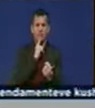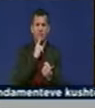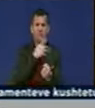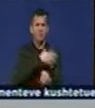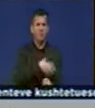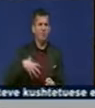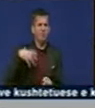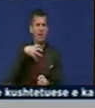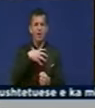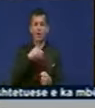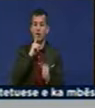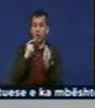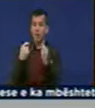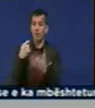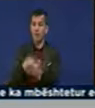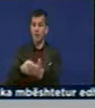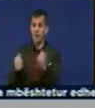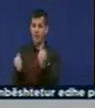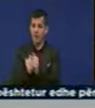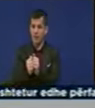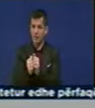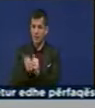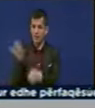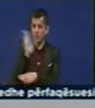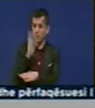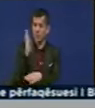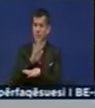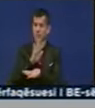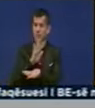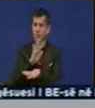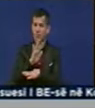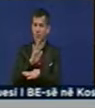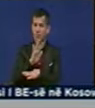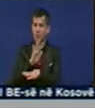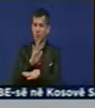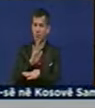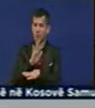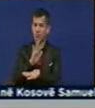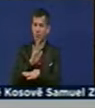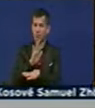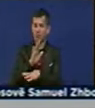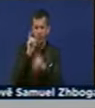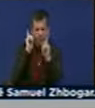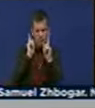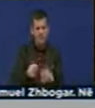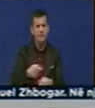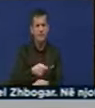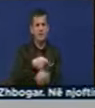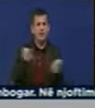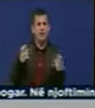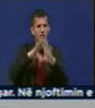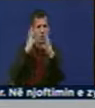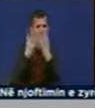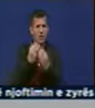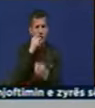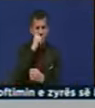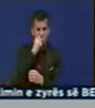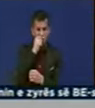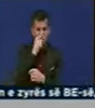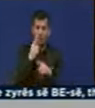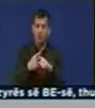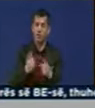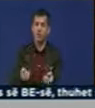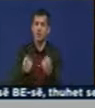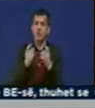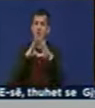e blejmë bashkë me përkushtim me gratë deputete për te i partive politike të shkoj në të gjitha komunat dhe në të gjithë fshatrat